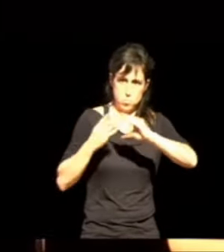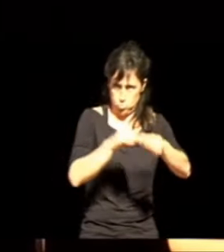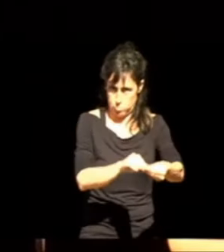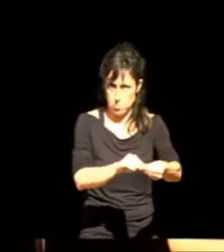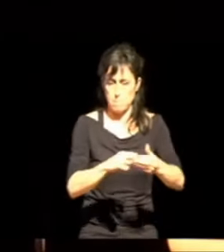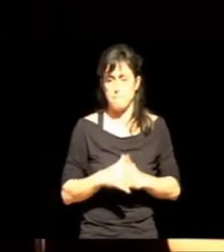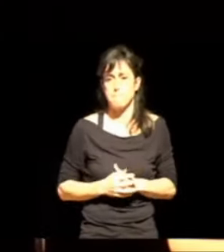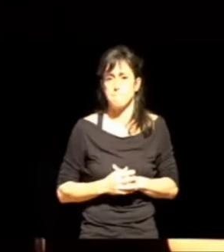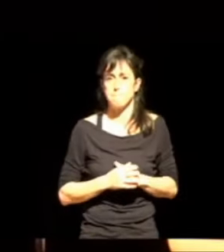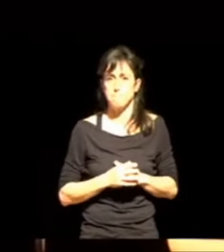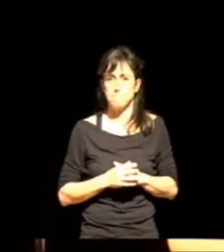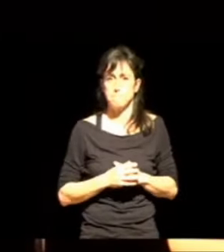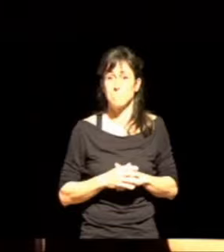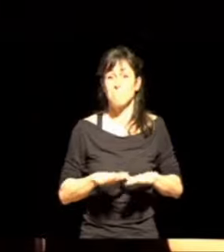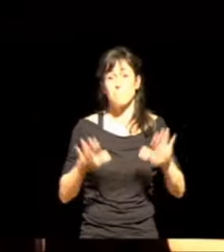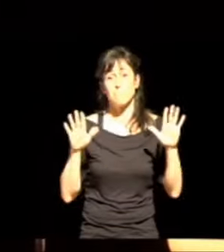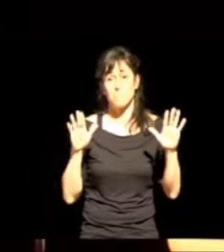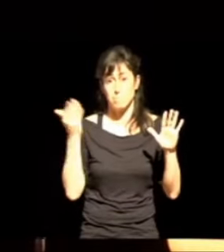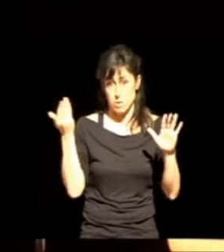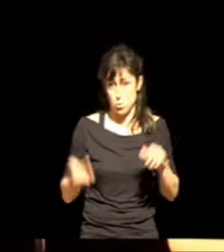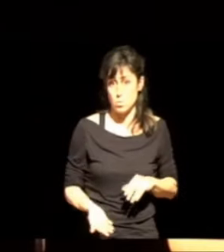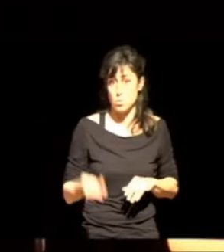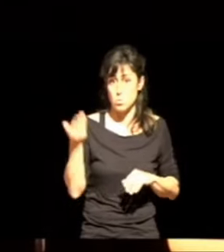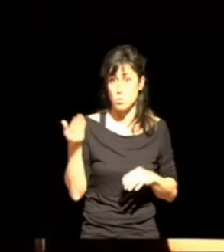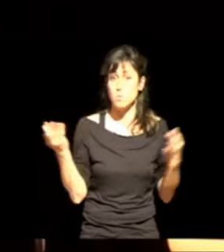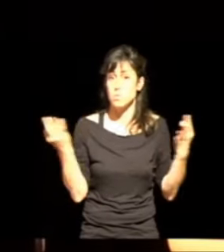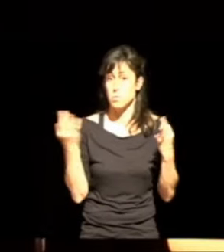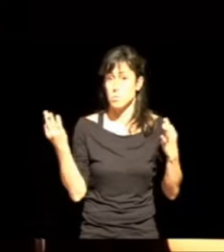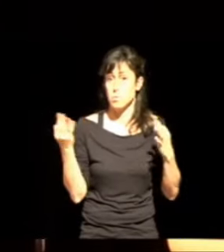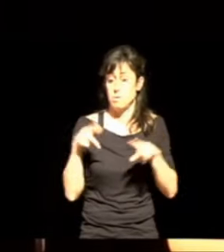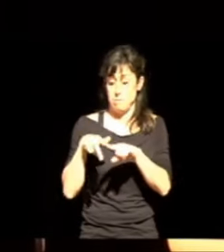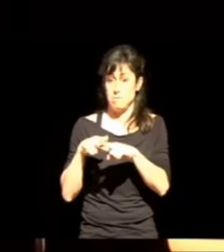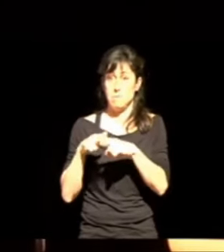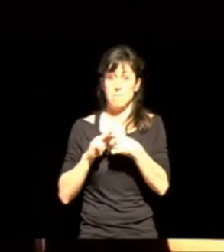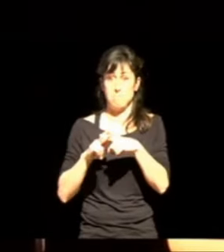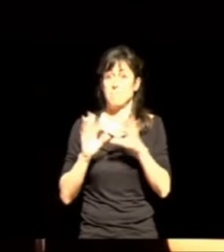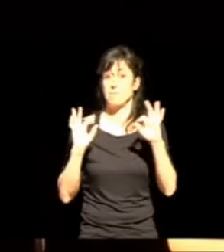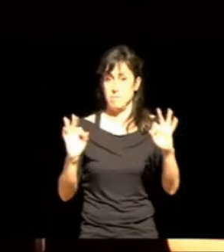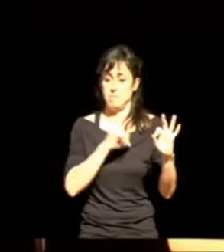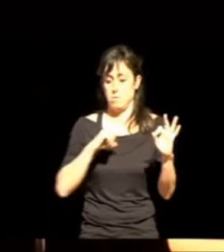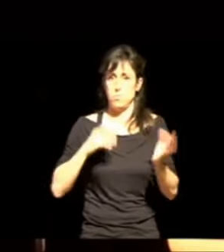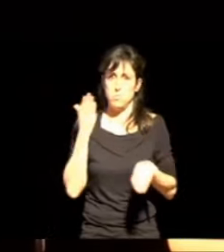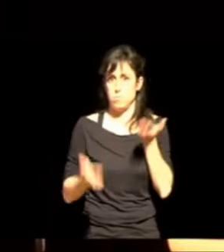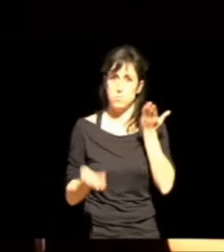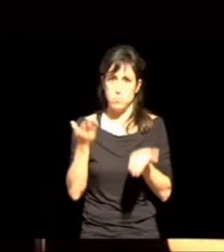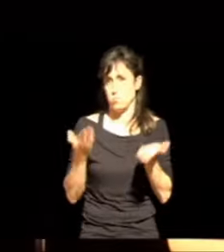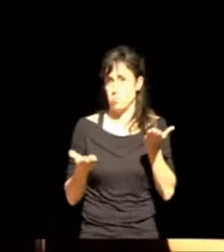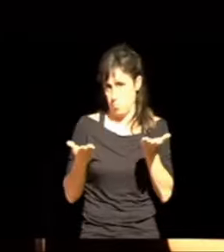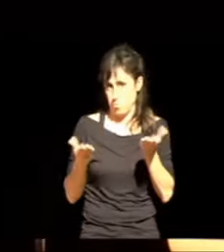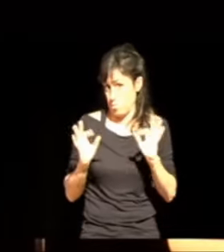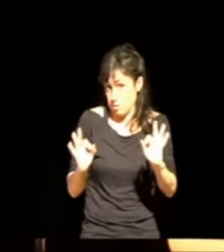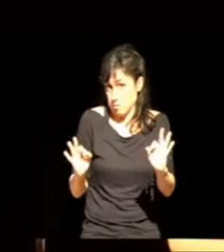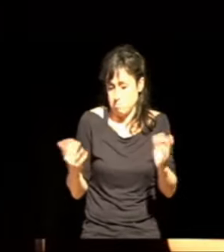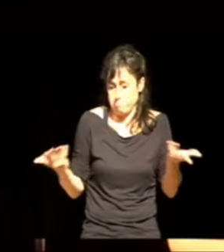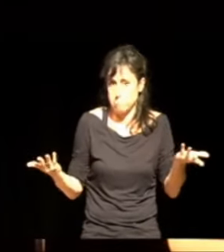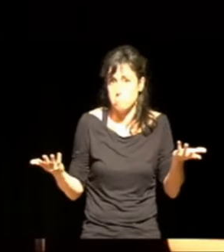hartuta. Hori bai, importantea da, autoebaluazio tresna den enean, berarekin dakar nahita ez,